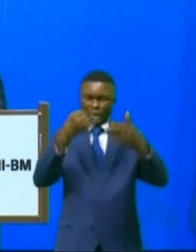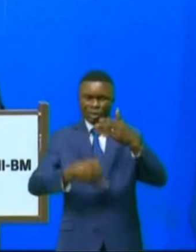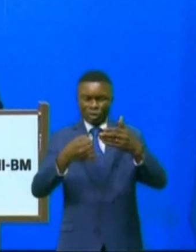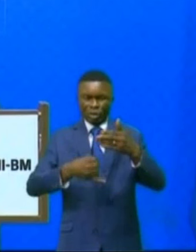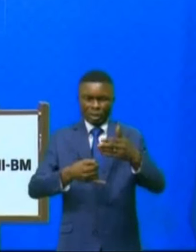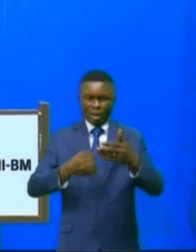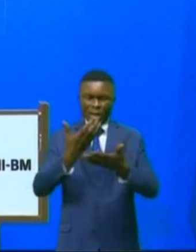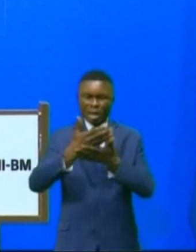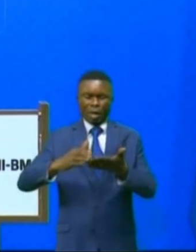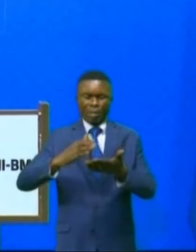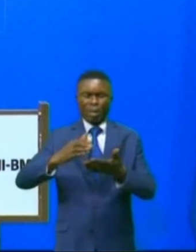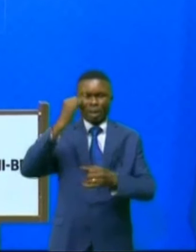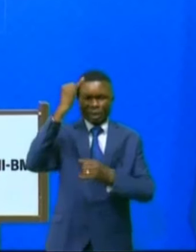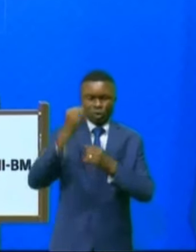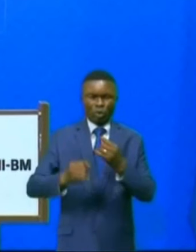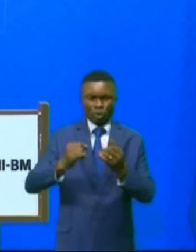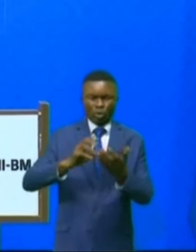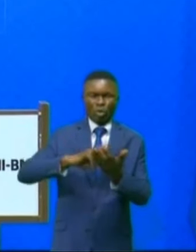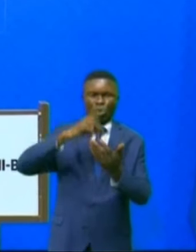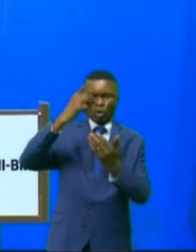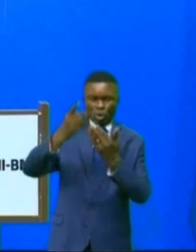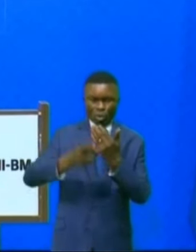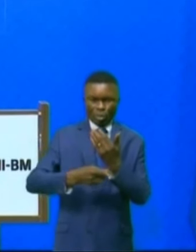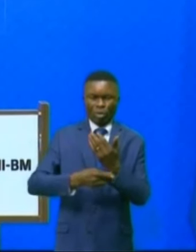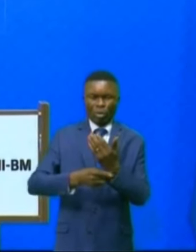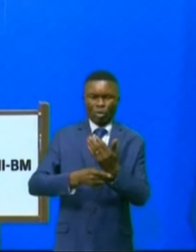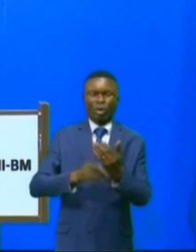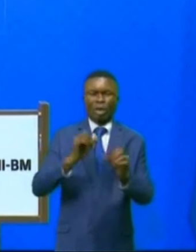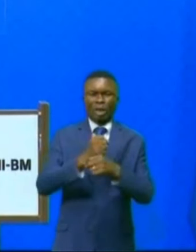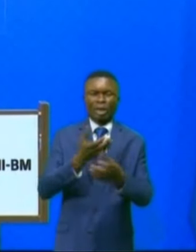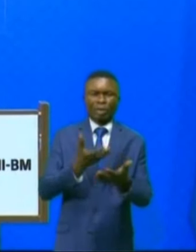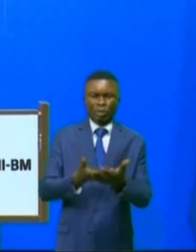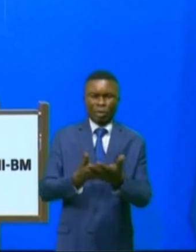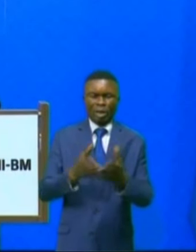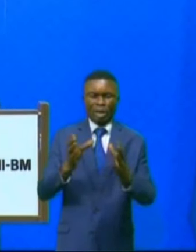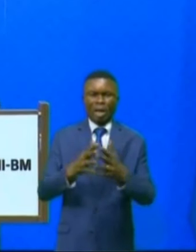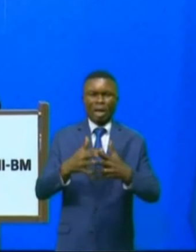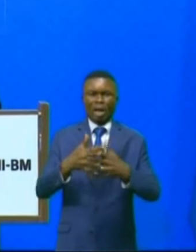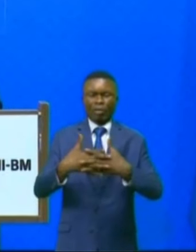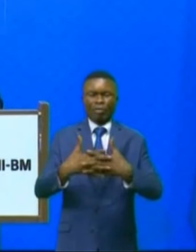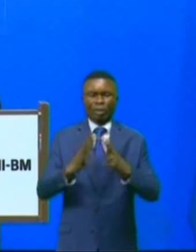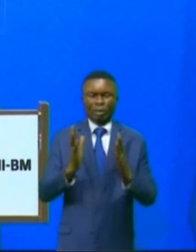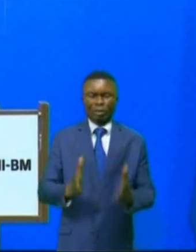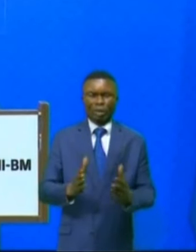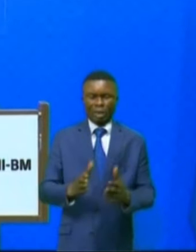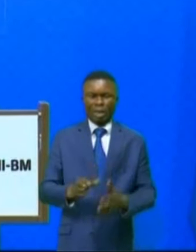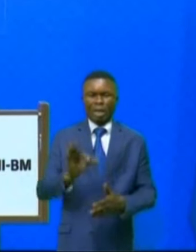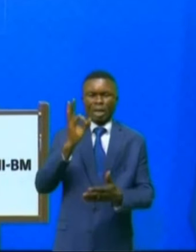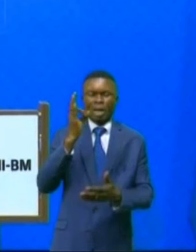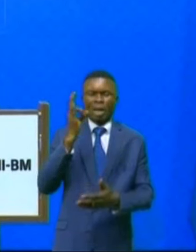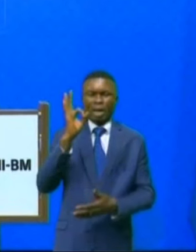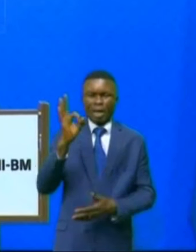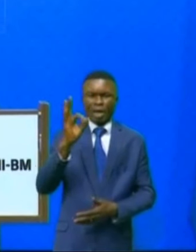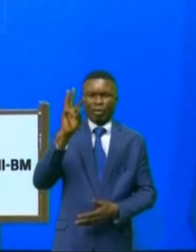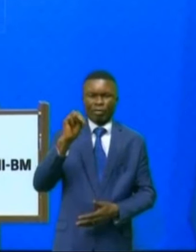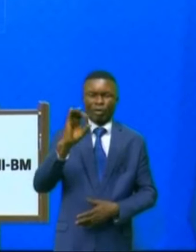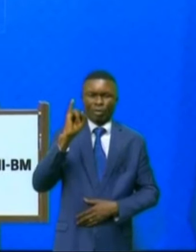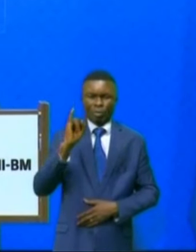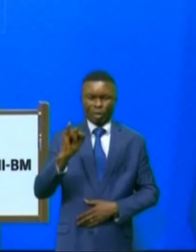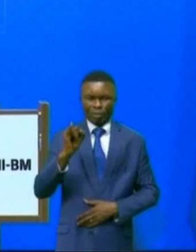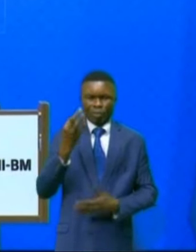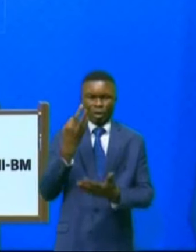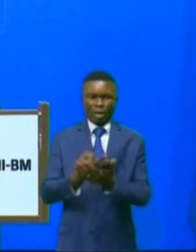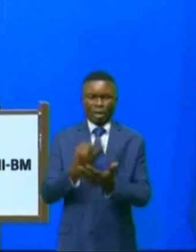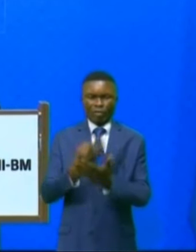dernière revue du programme triennal que nous avons mis en œuvre avec nos partenaires du FMI. Ce programme avait